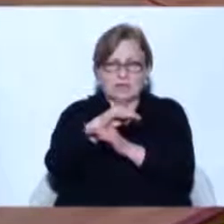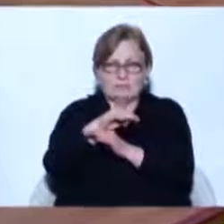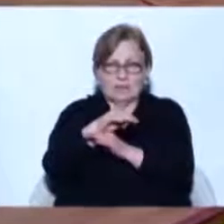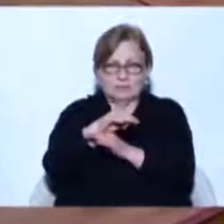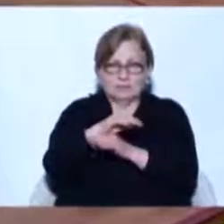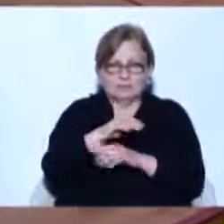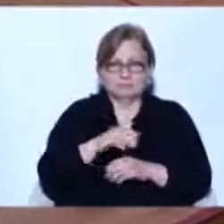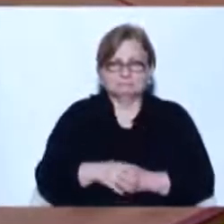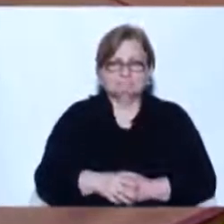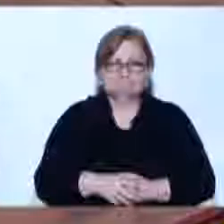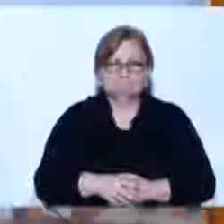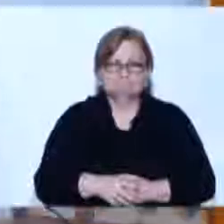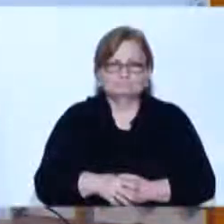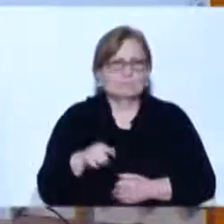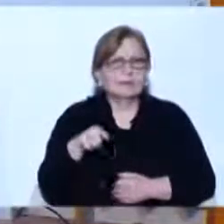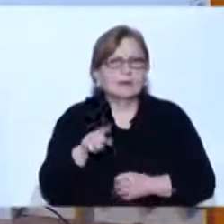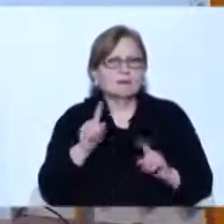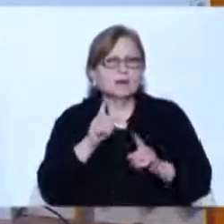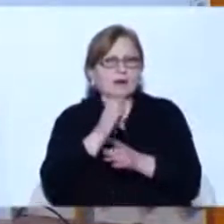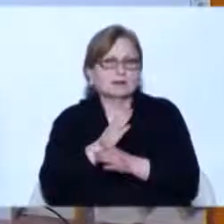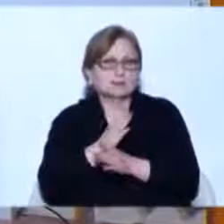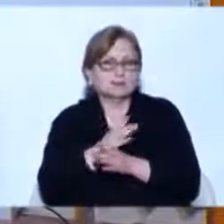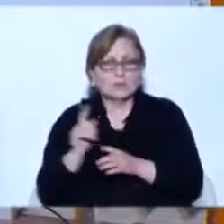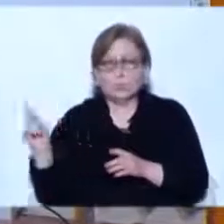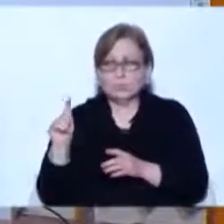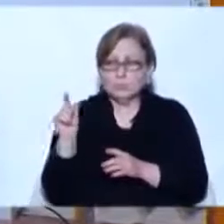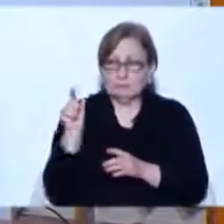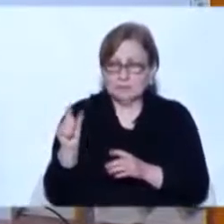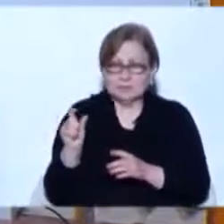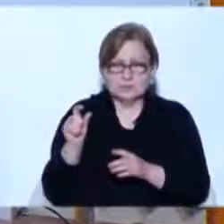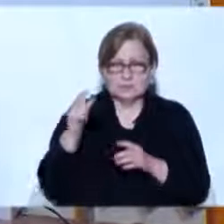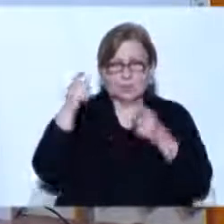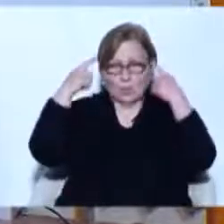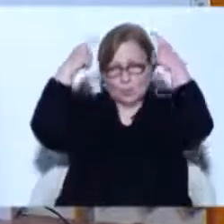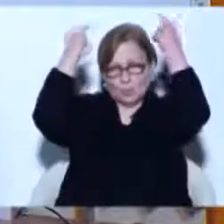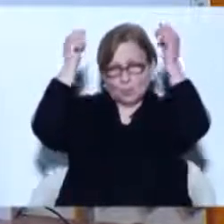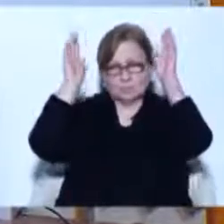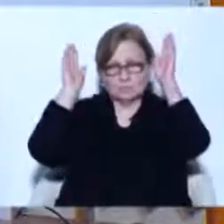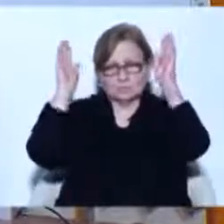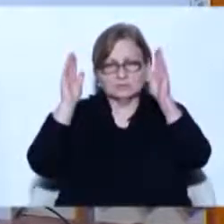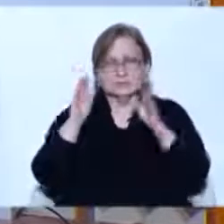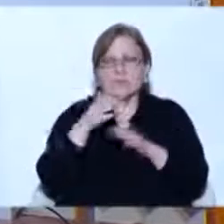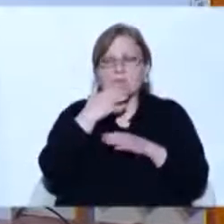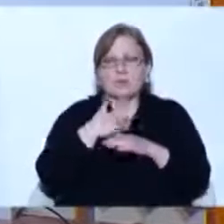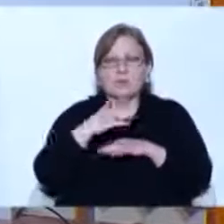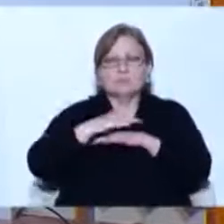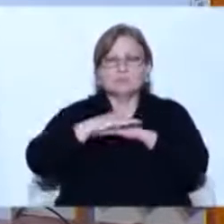მოემატაო. რა იქნება შენი აზრით ისეთი, რაც მინდორში